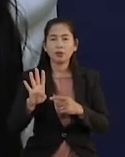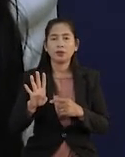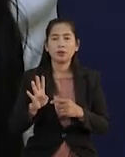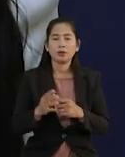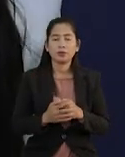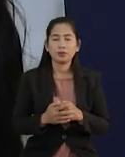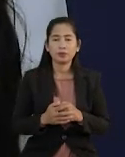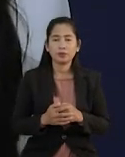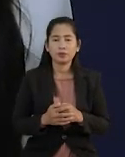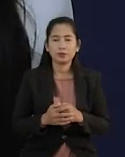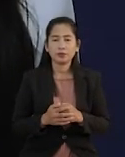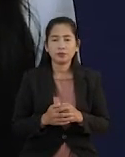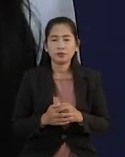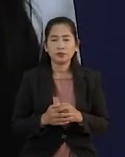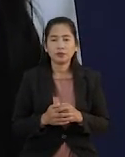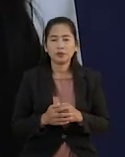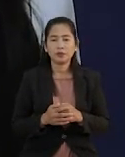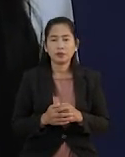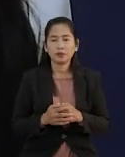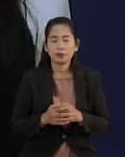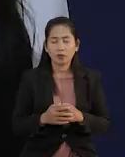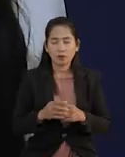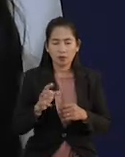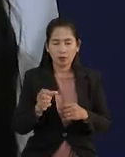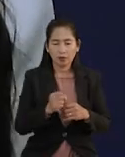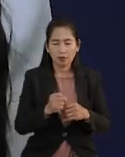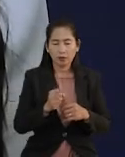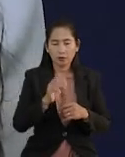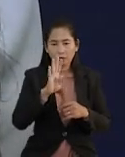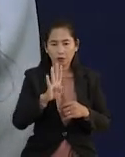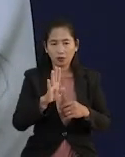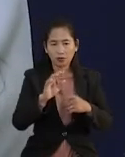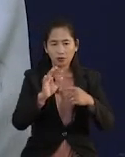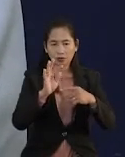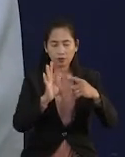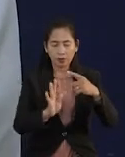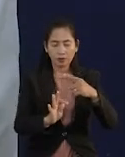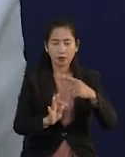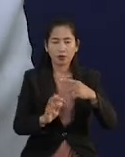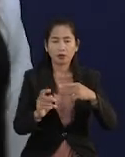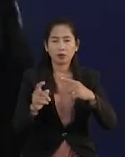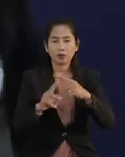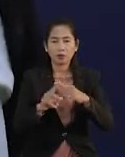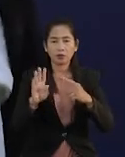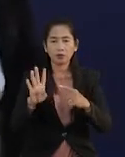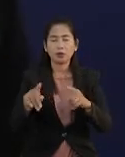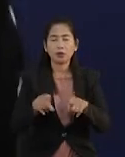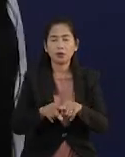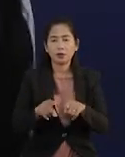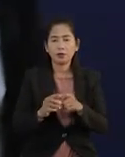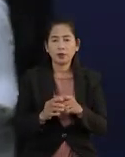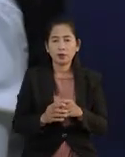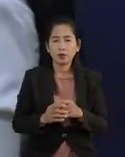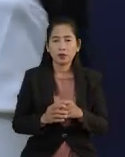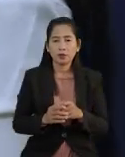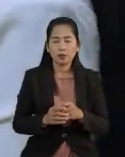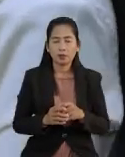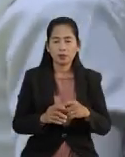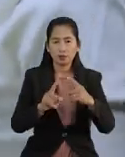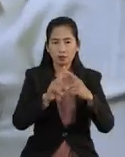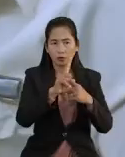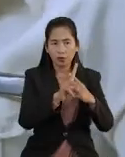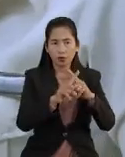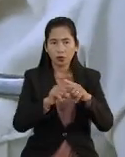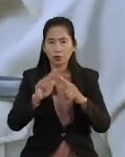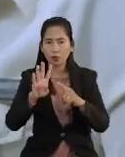mê buồn. Chẳng bảo phía dừng côn nâng buồn. Phía bánh dưỡng có côn nâng buồn đài. Mùi buồn